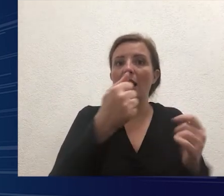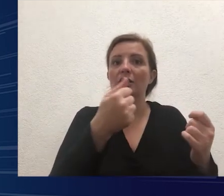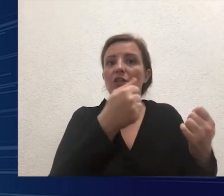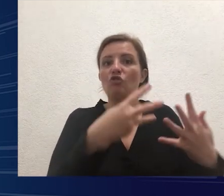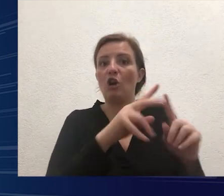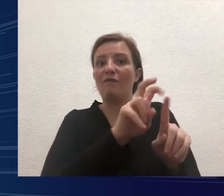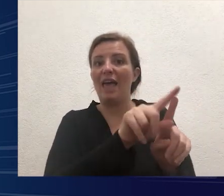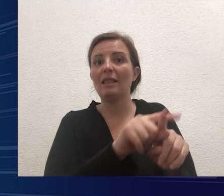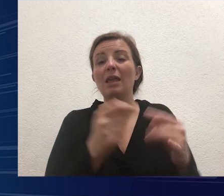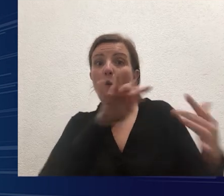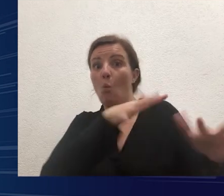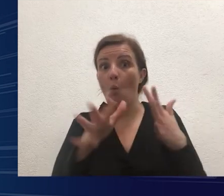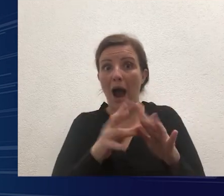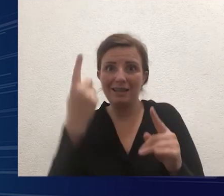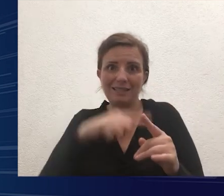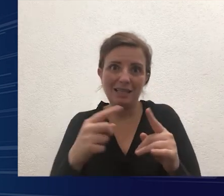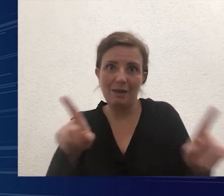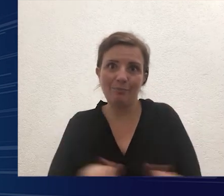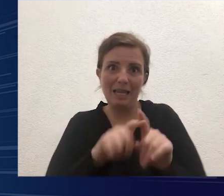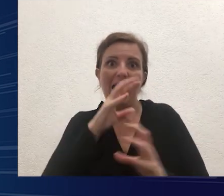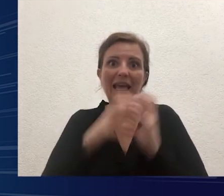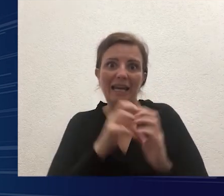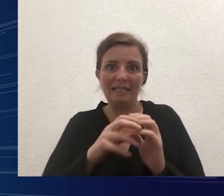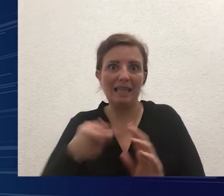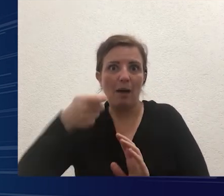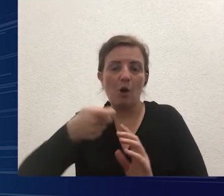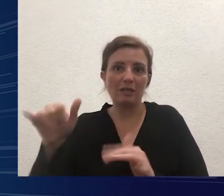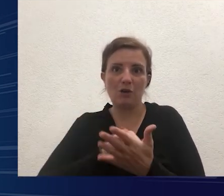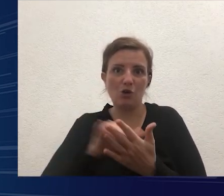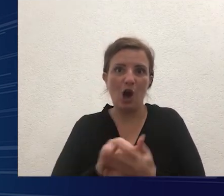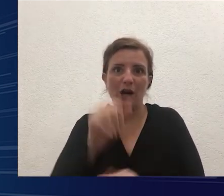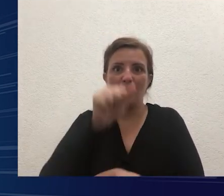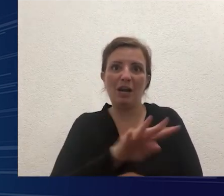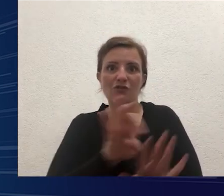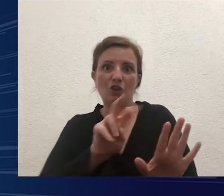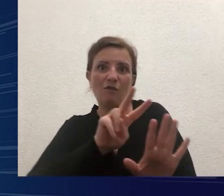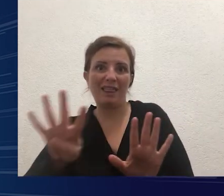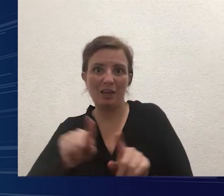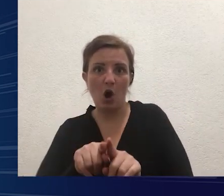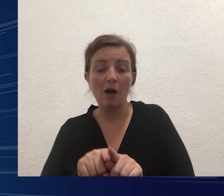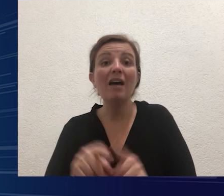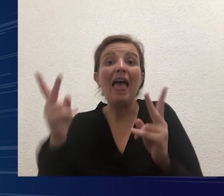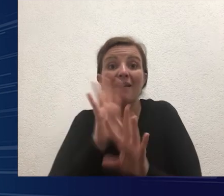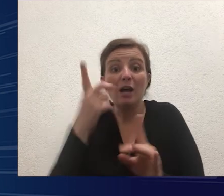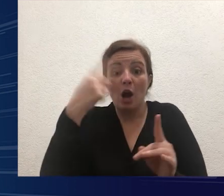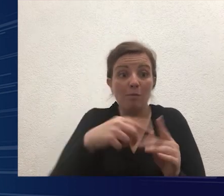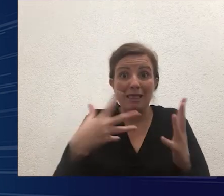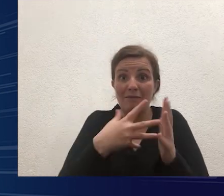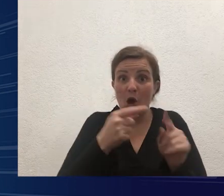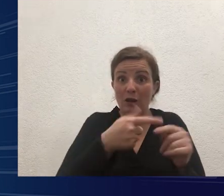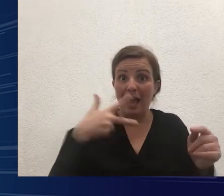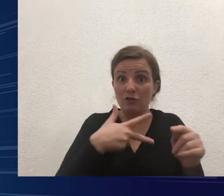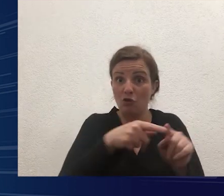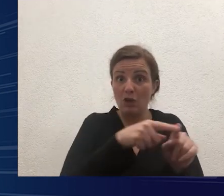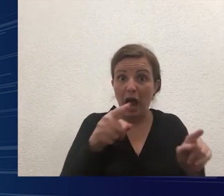quasi paragonabile ma diversa crisi borsistica del 29 e se purtroppo da ricordare che da